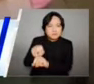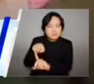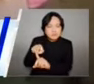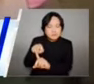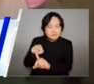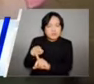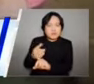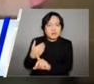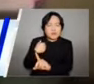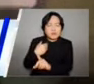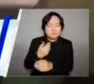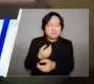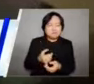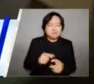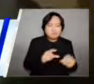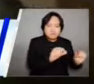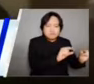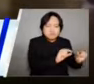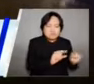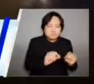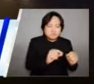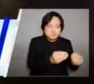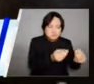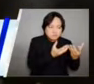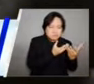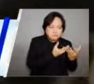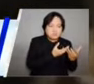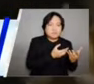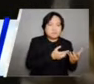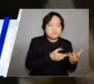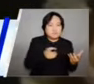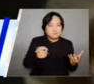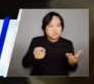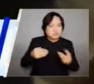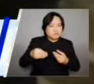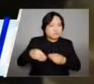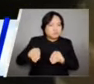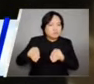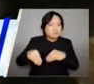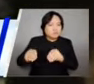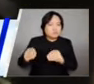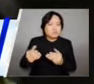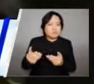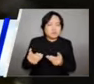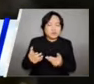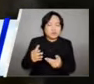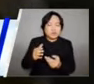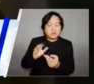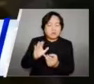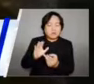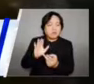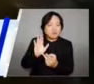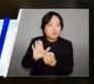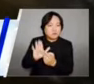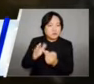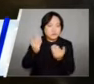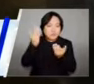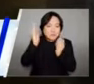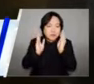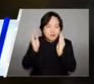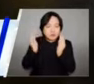siya talaga yung malakihang nagbabagsak sa kanyang mga kapwa Chinese, ganun din po dun sa mga